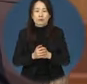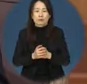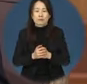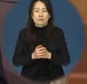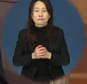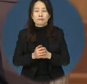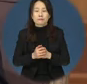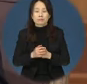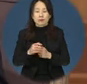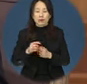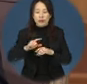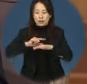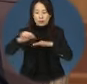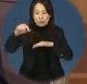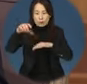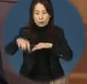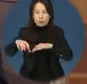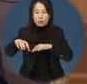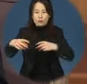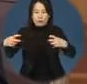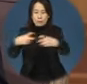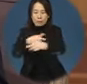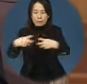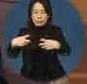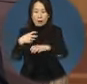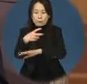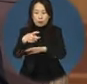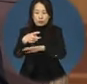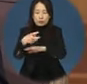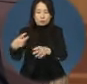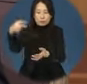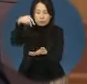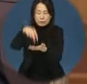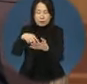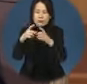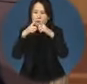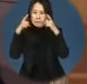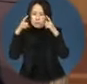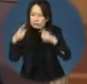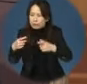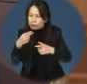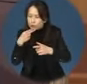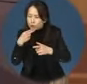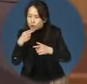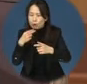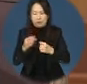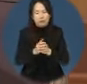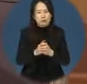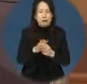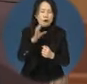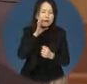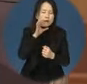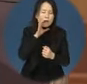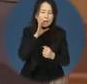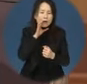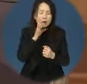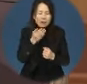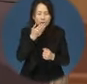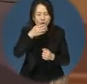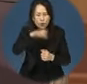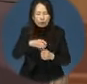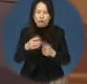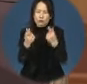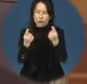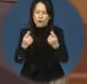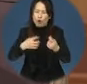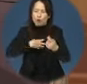실제로 대중 버스 같은데 탔을 때 마스크를 쓰지 않으면 다른 식당 카페 못지 않게 유용한데 돌로 1 맞춤 마스크